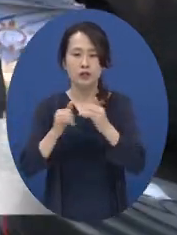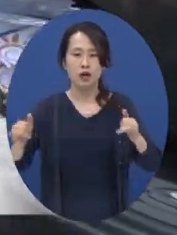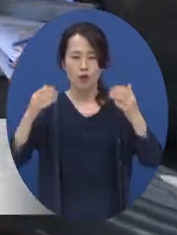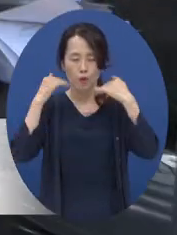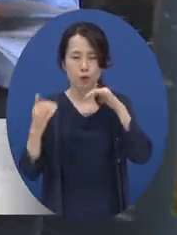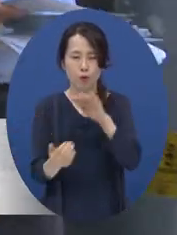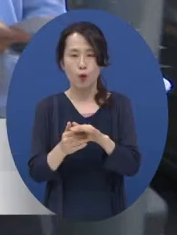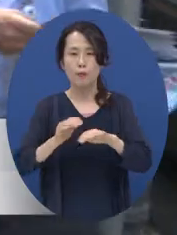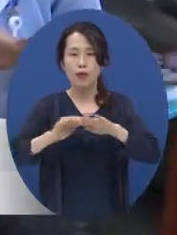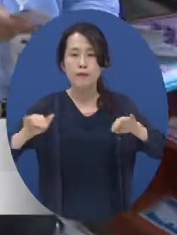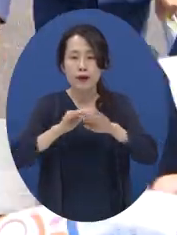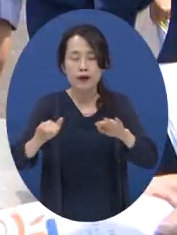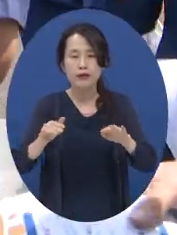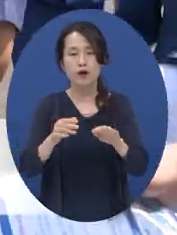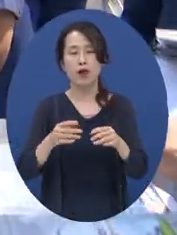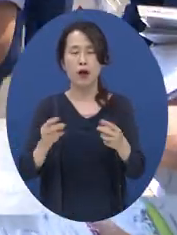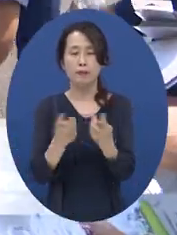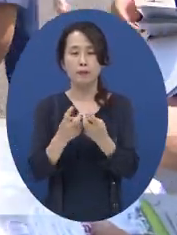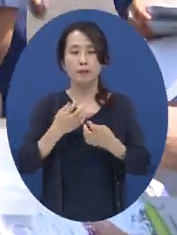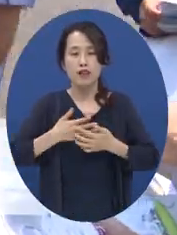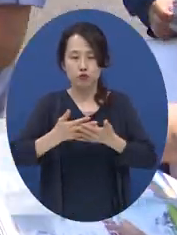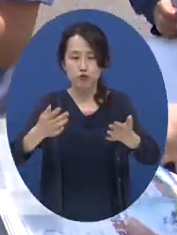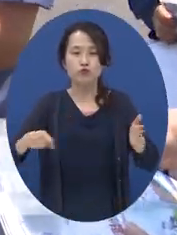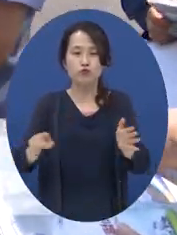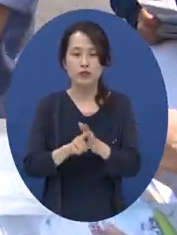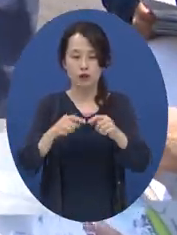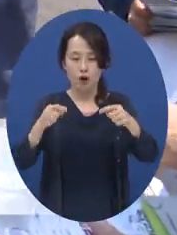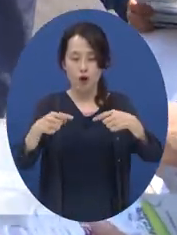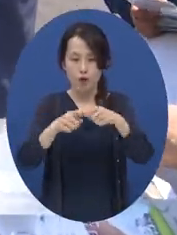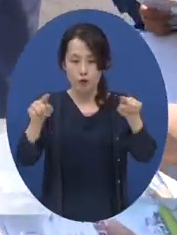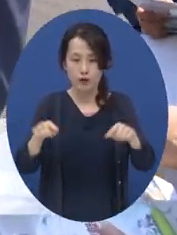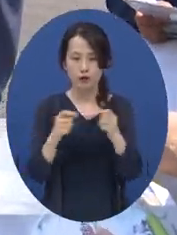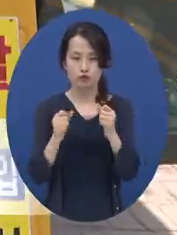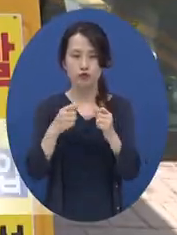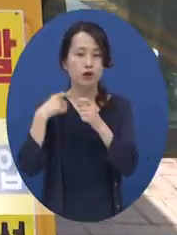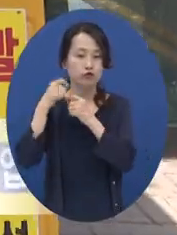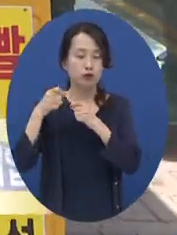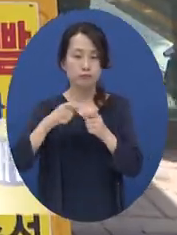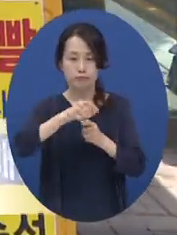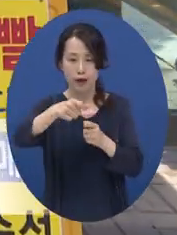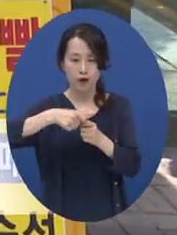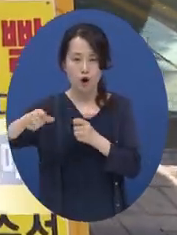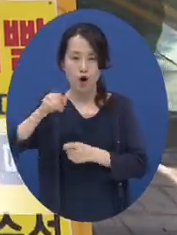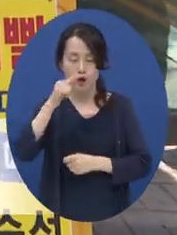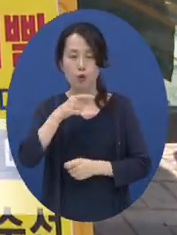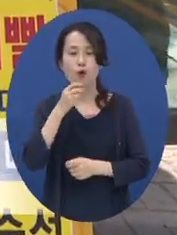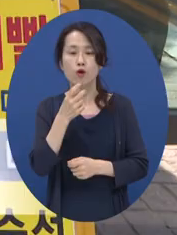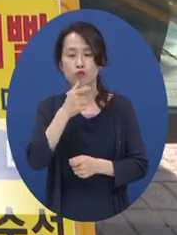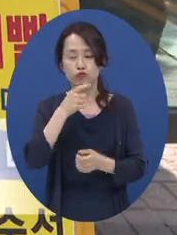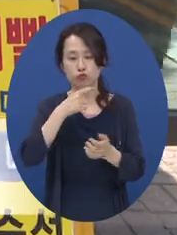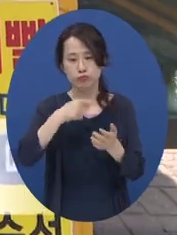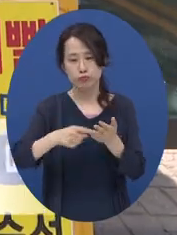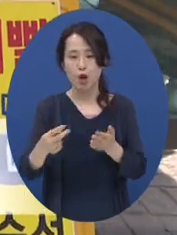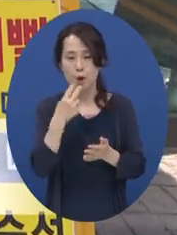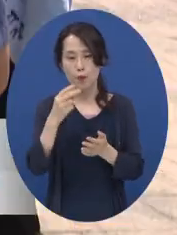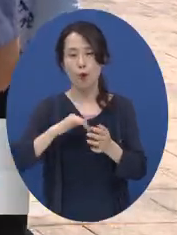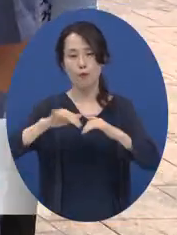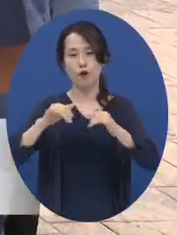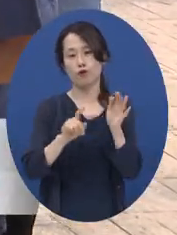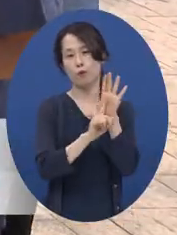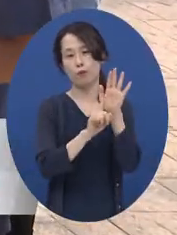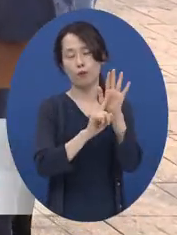참가자들은 폭염에 대비한 행동 요령을 알리기 위해 전단지와 쿨스카프를 배부하고 풍수예보험 거리 홍보를